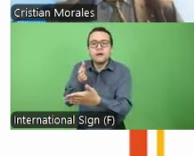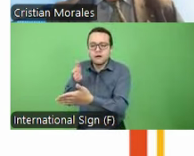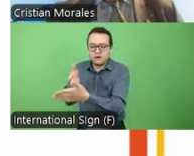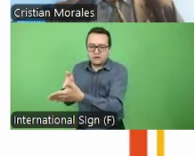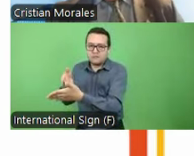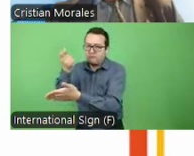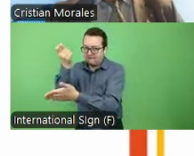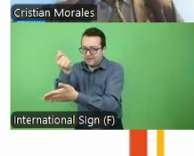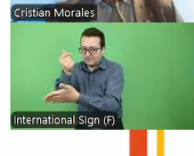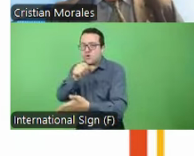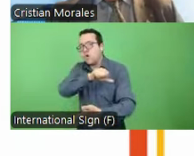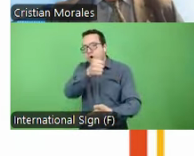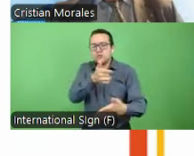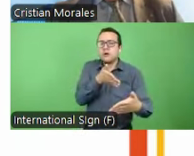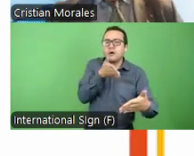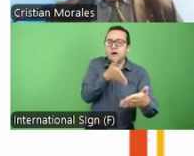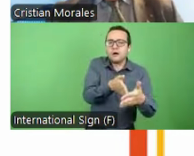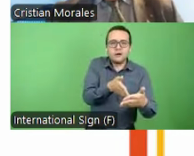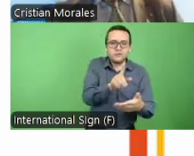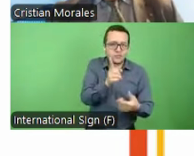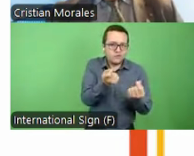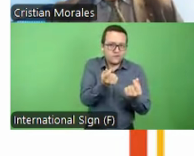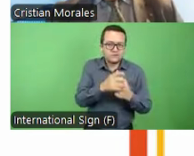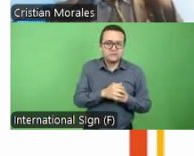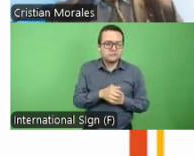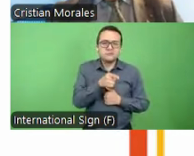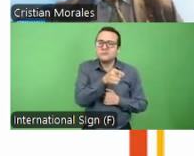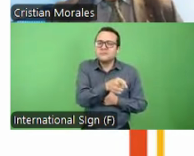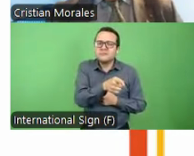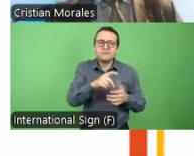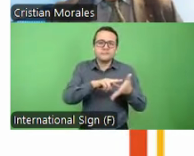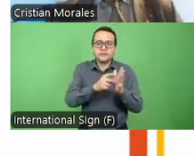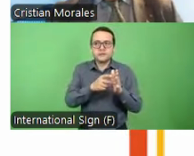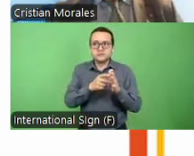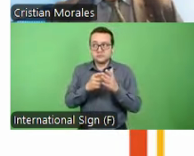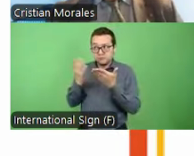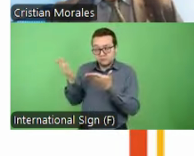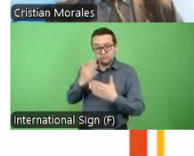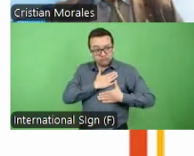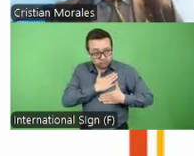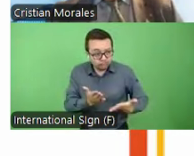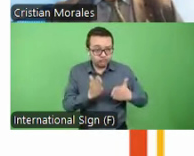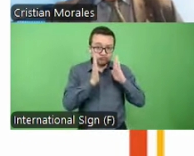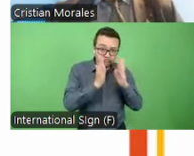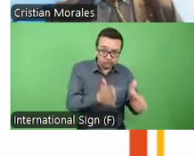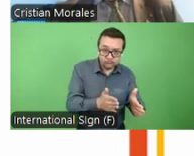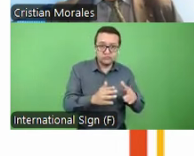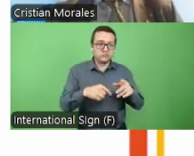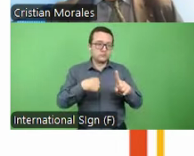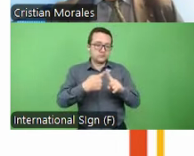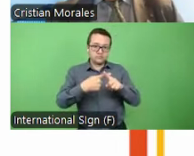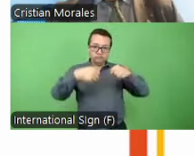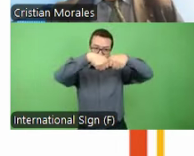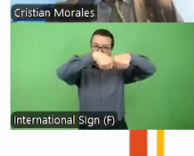Y con C'est le eso nos poids des referimos barrières a non las financières. Et on organizacionales, parle des disponibilidad, barrières organisationnelles, aceptabilidad de o la geográficas. disponibilité, de En